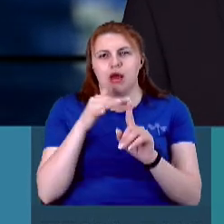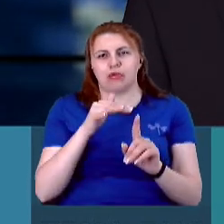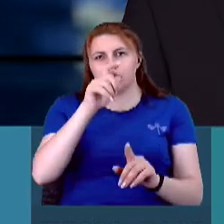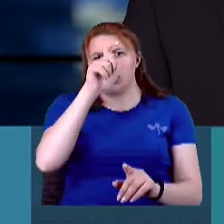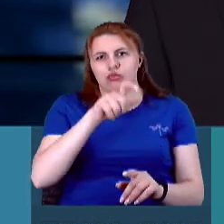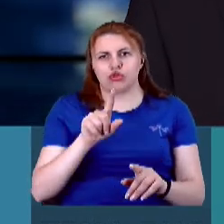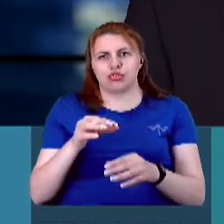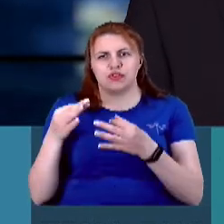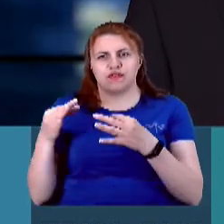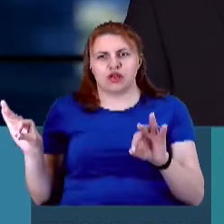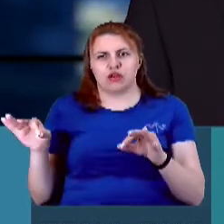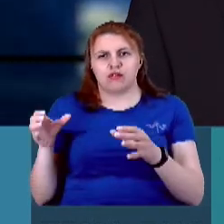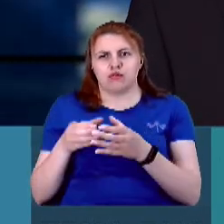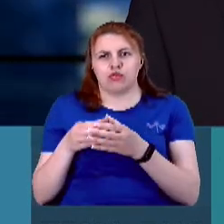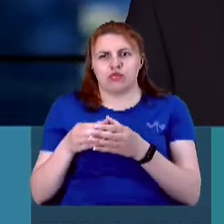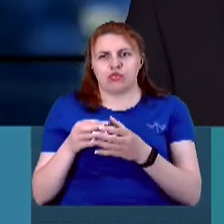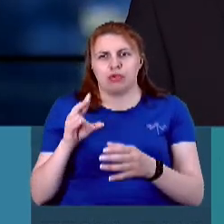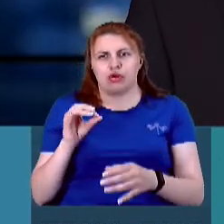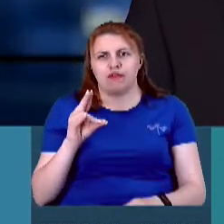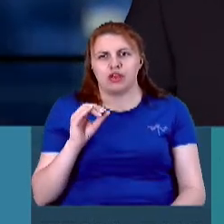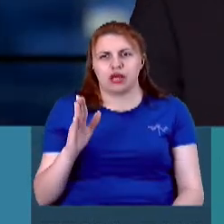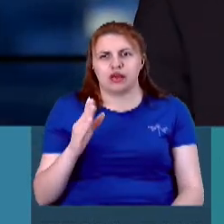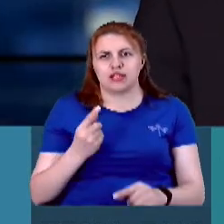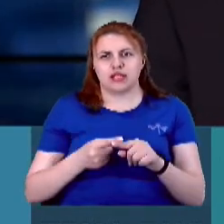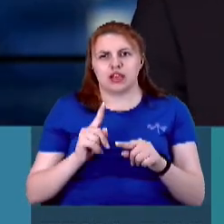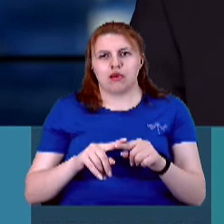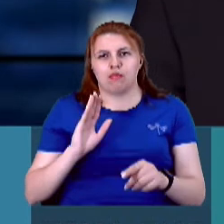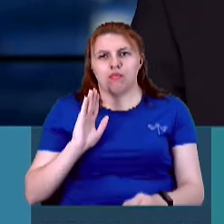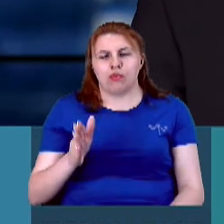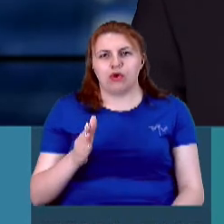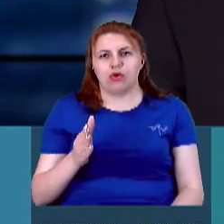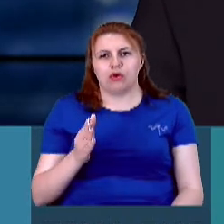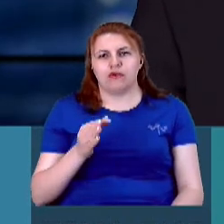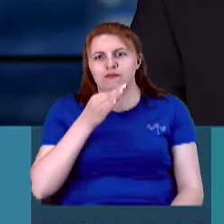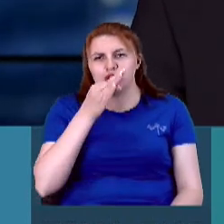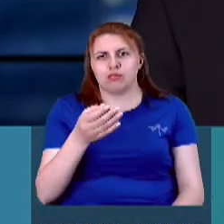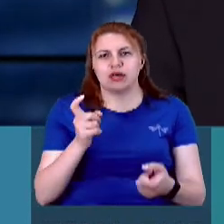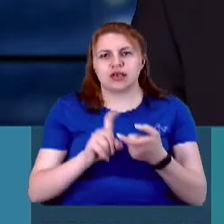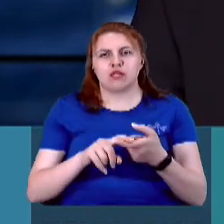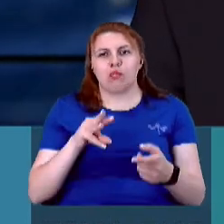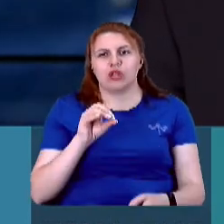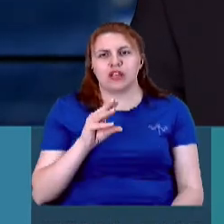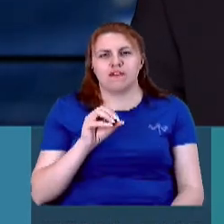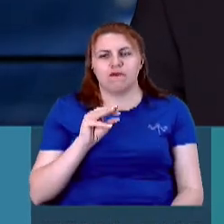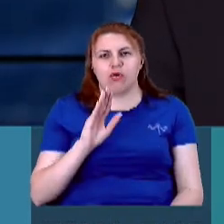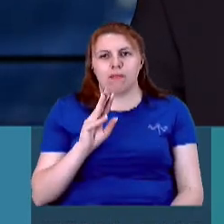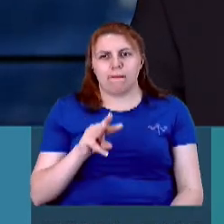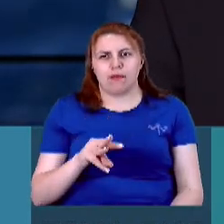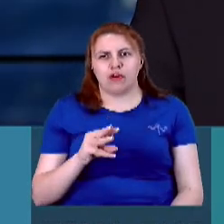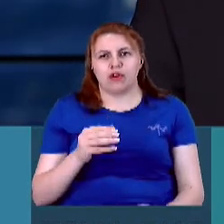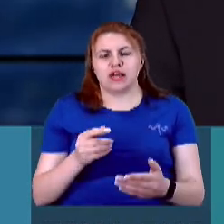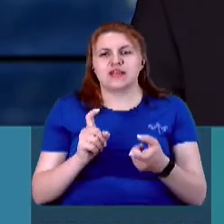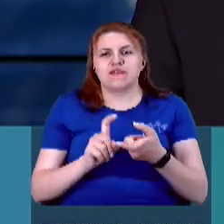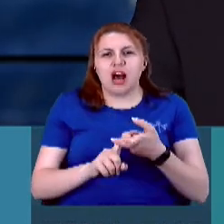які звільнені з полону бойовиків? Це буде, відповідь на це питання буде залежати з мотивом, від мотиву, з яким